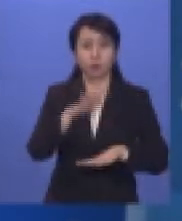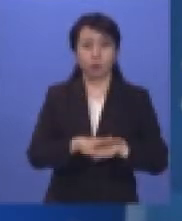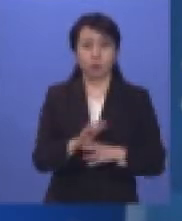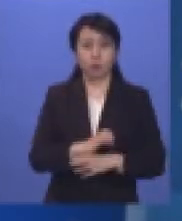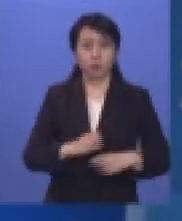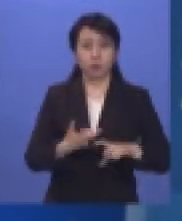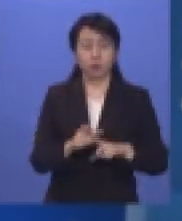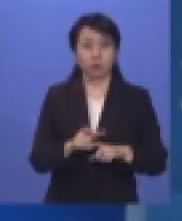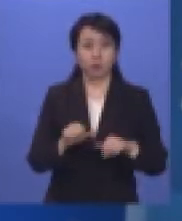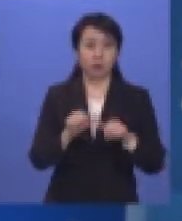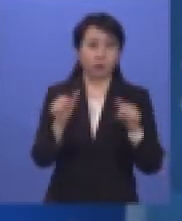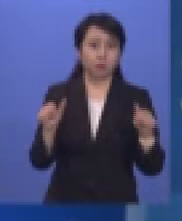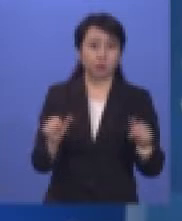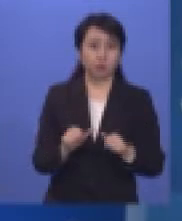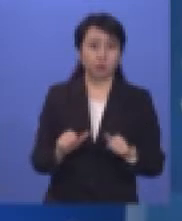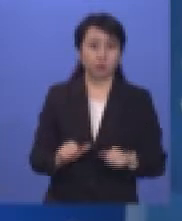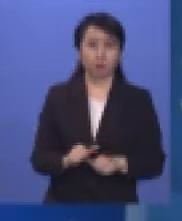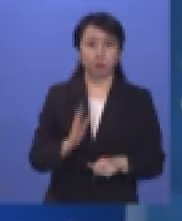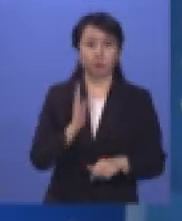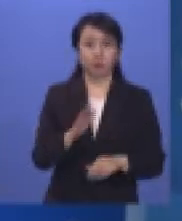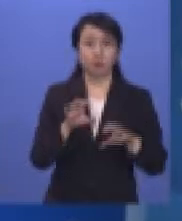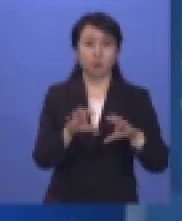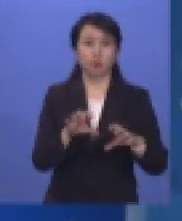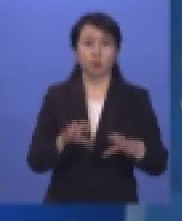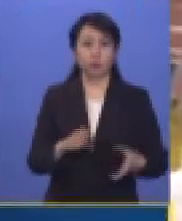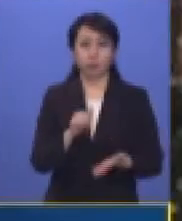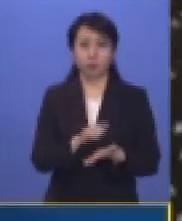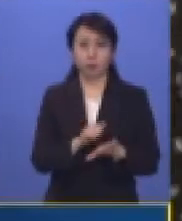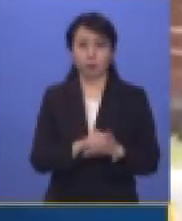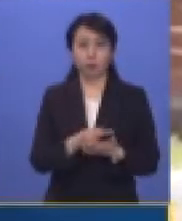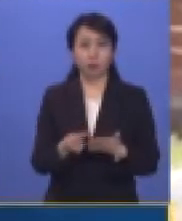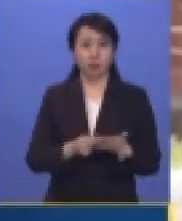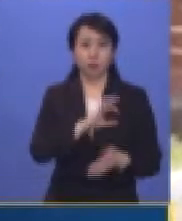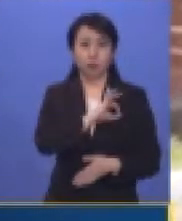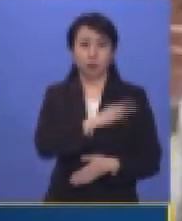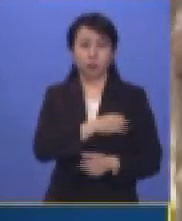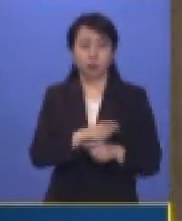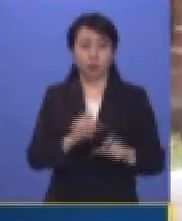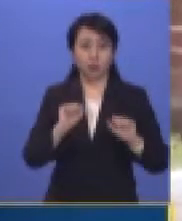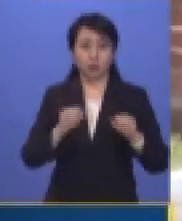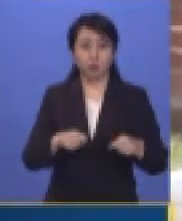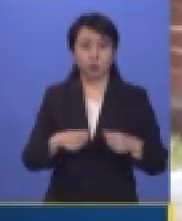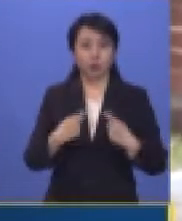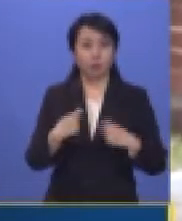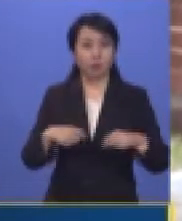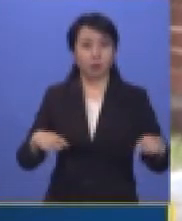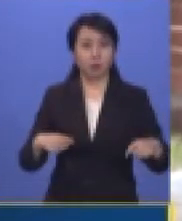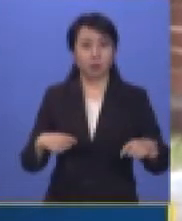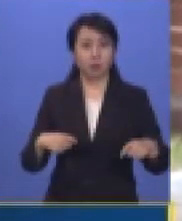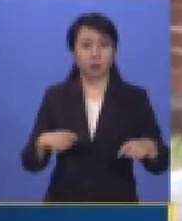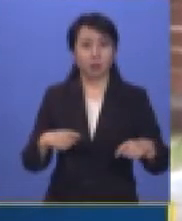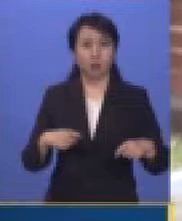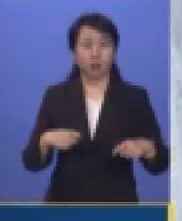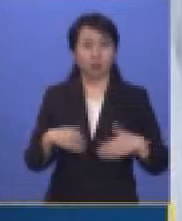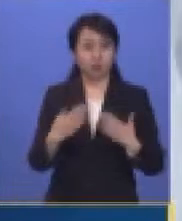имущества, фонда, ассоциации и в иной форме, предусмотренной законом. Документы на регистрацию юридических лиц можно подать через